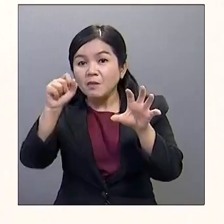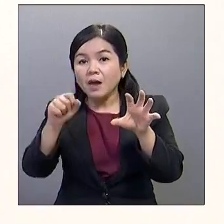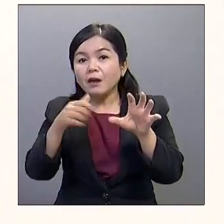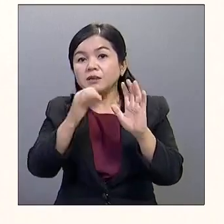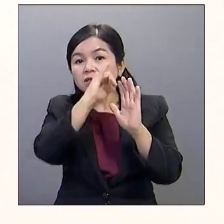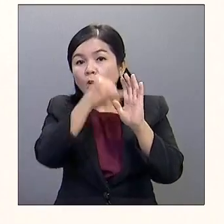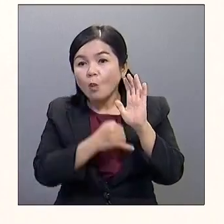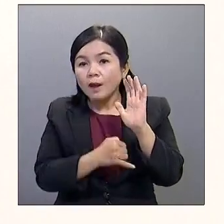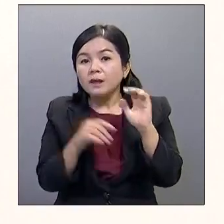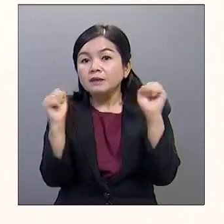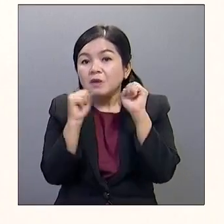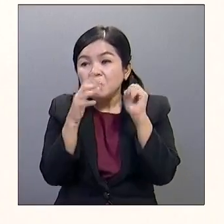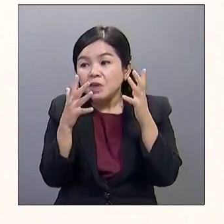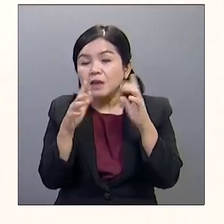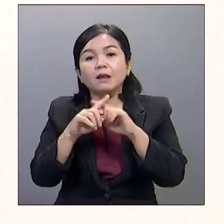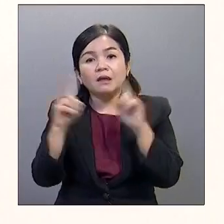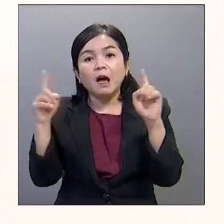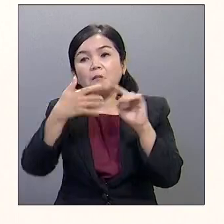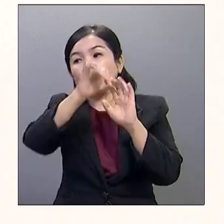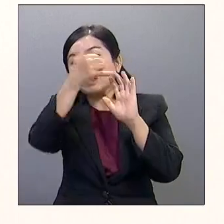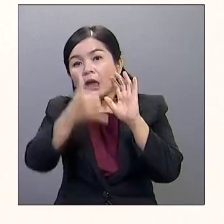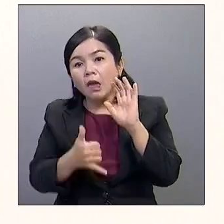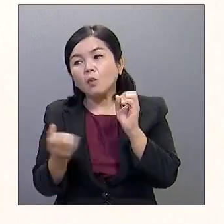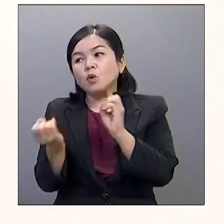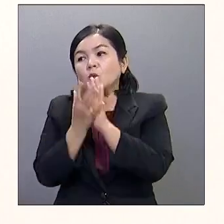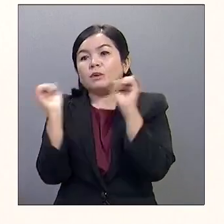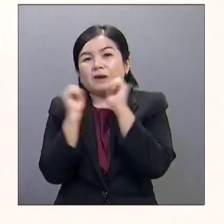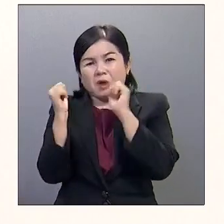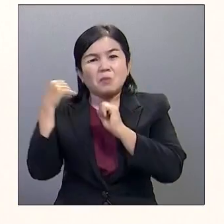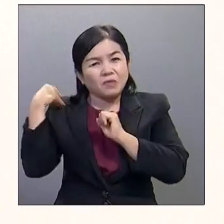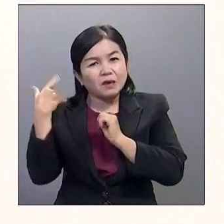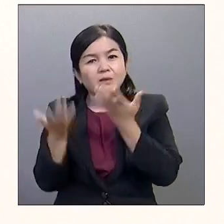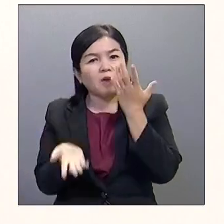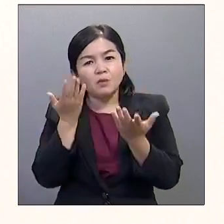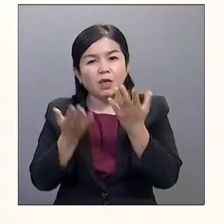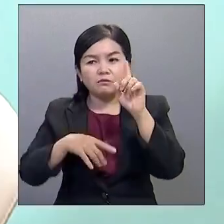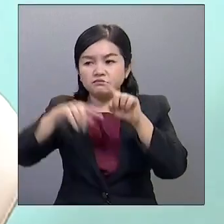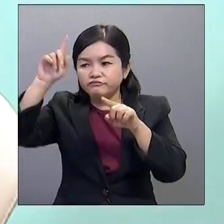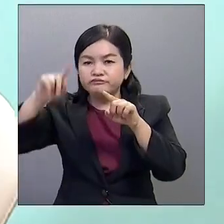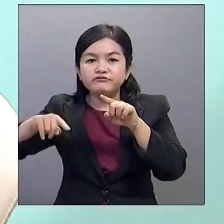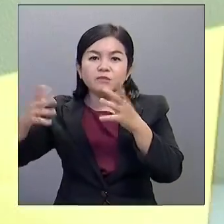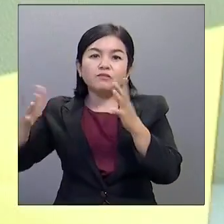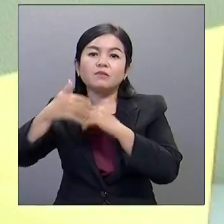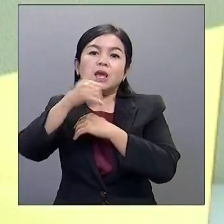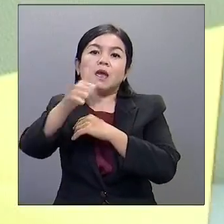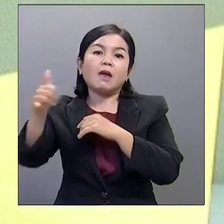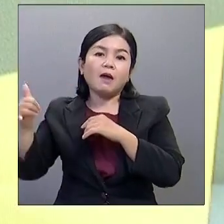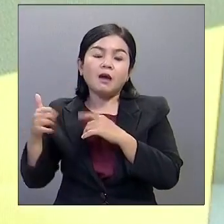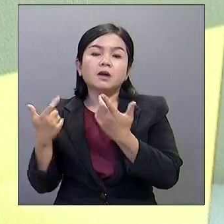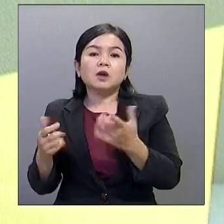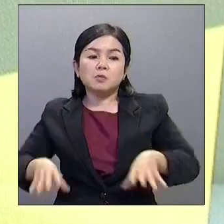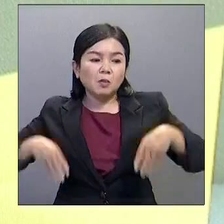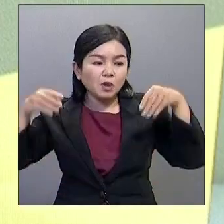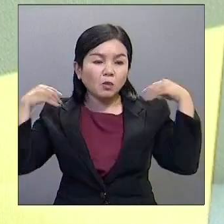ที่เนี่ยไม่หนาวแต่ก็ต้องยอมรับว่าบางที่เนี่ยเขาก็เผชิญกับภัยหนาวเหมือนกัน อัน นี้ก็น่าห่วง ใช่ค่ะแล้วก็ที่สำคัญคือขาดแคลนในเรื่อง